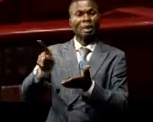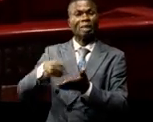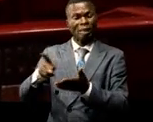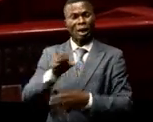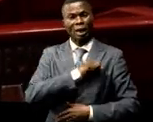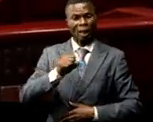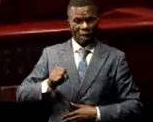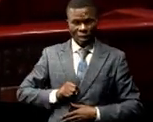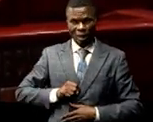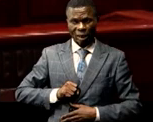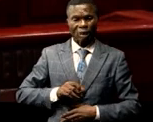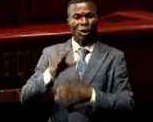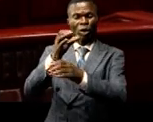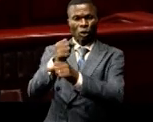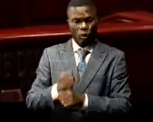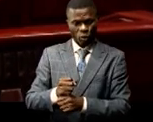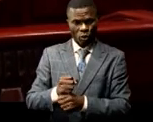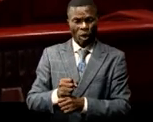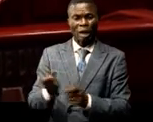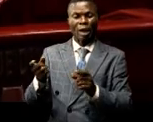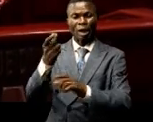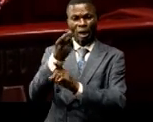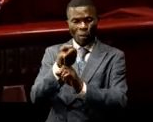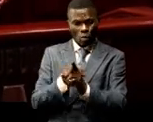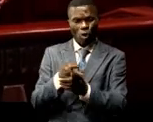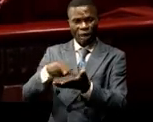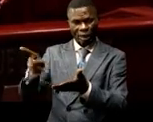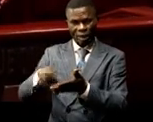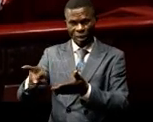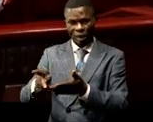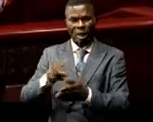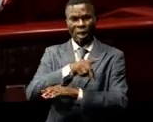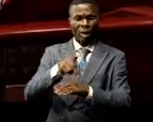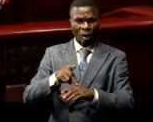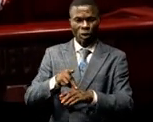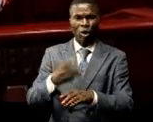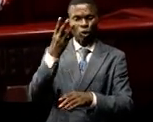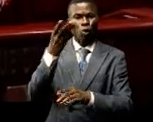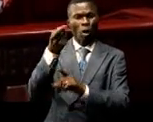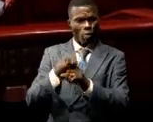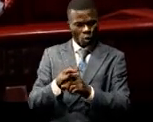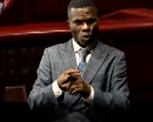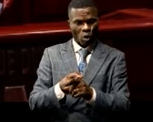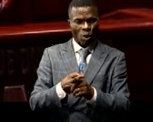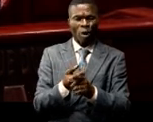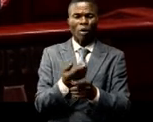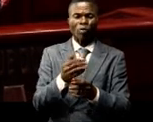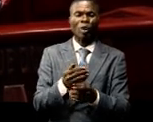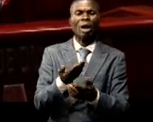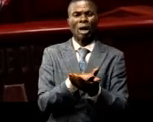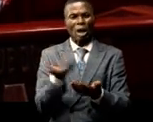sera retenue à la source sur une période de 3 mois pour un total